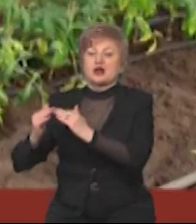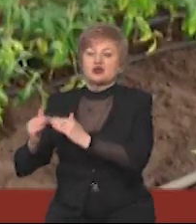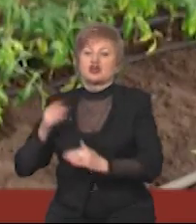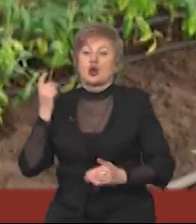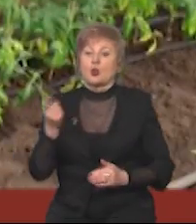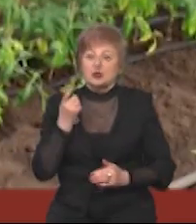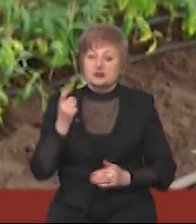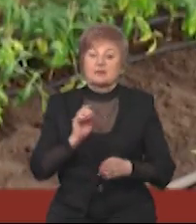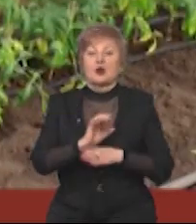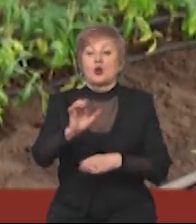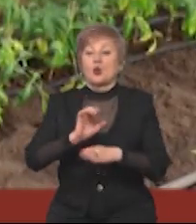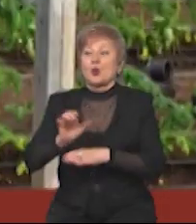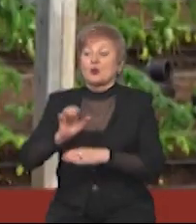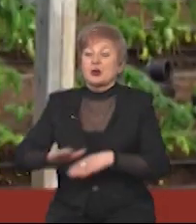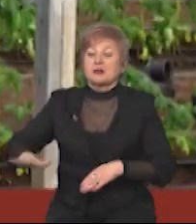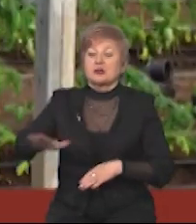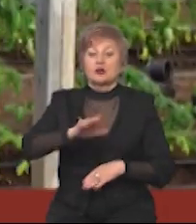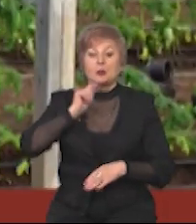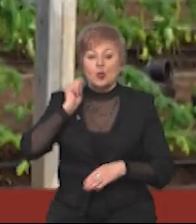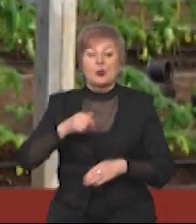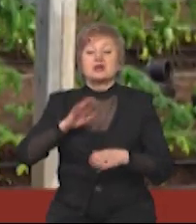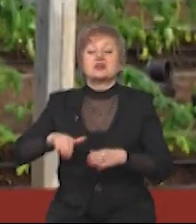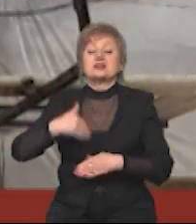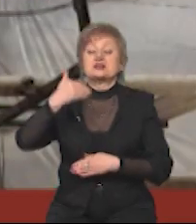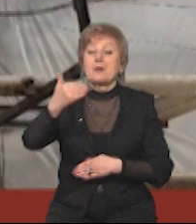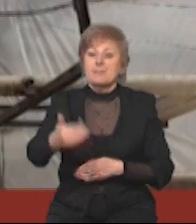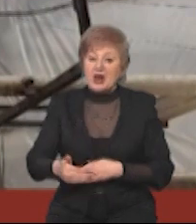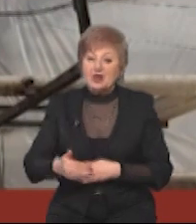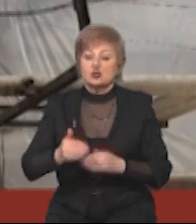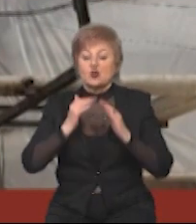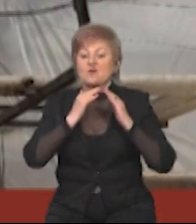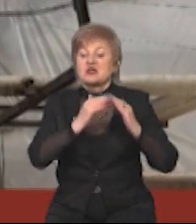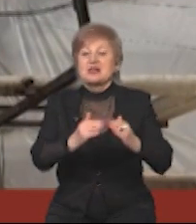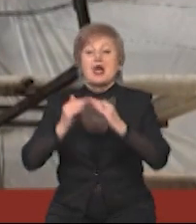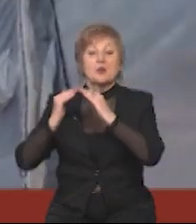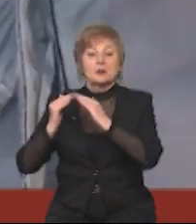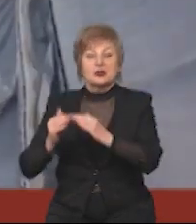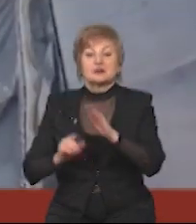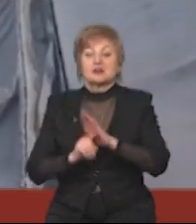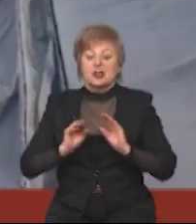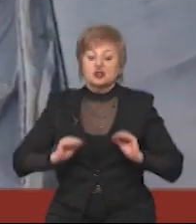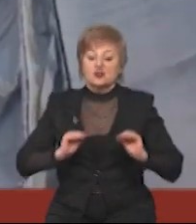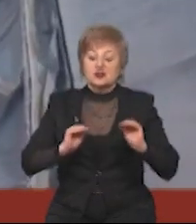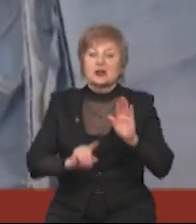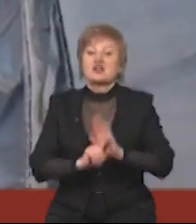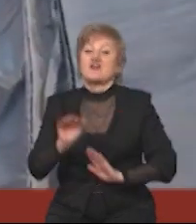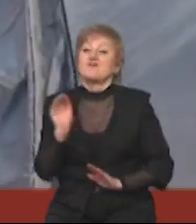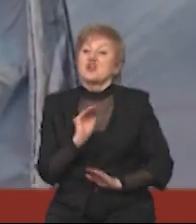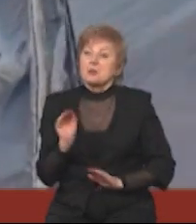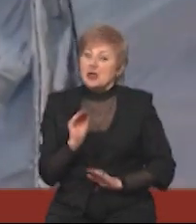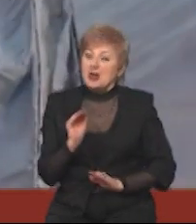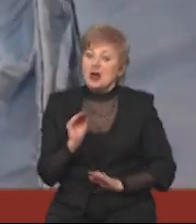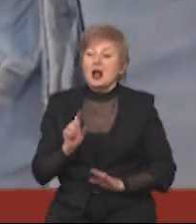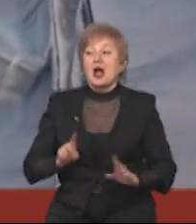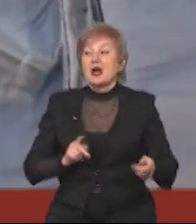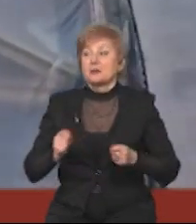Овочі постачаються по всій території України, за її межами розсаду у теплицях цього року почали висаджувати з лютого.